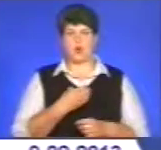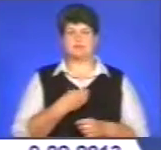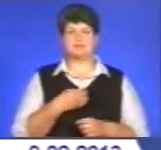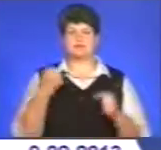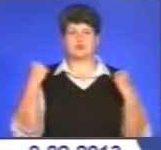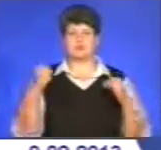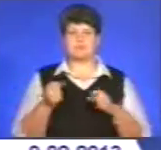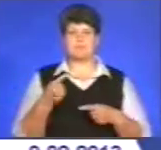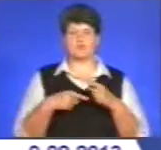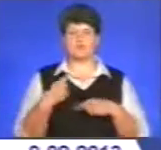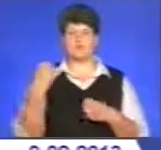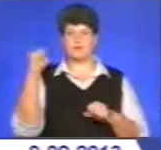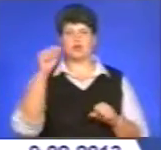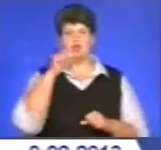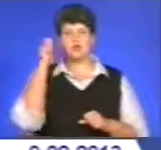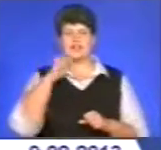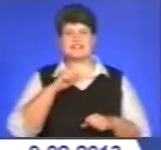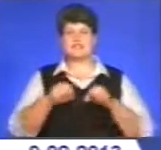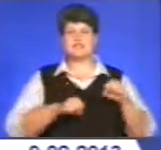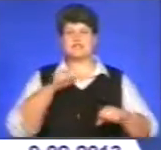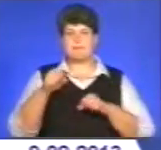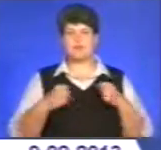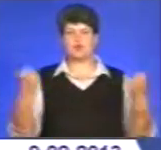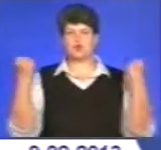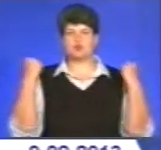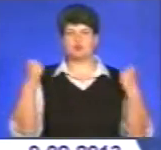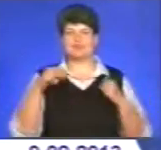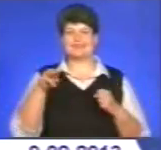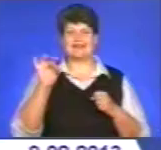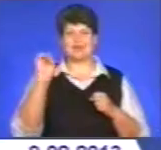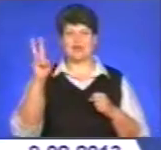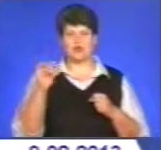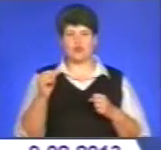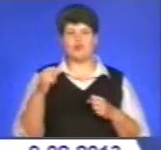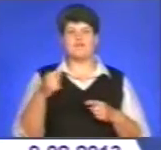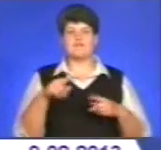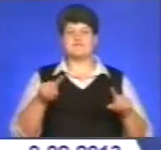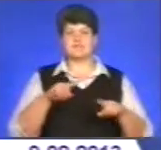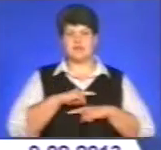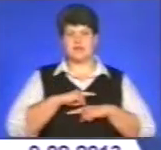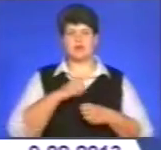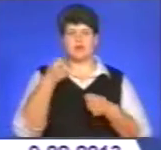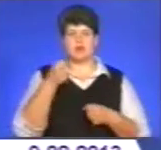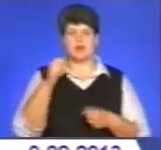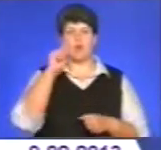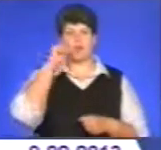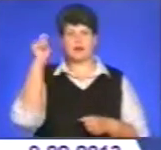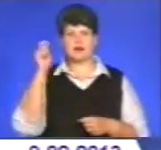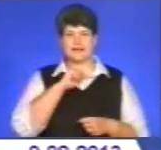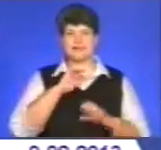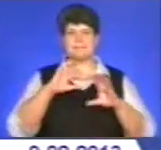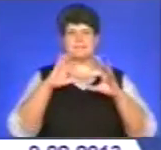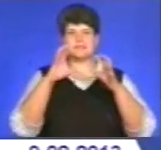із чемпіонату України з велосипедного спорту на треку, фіналу Кубка України у спринтерських видах та